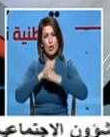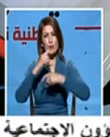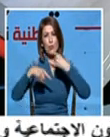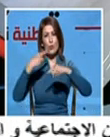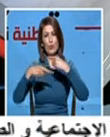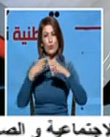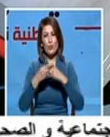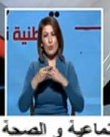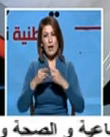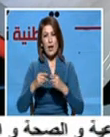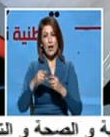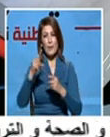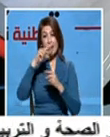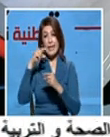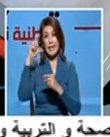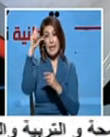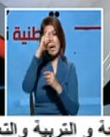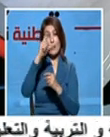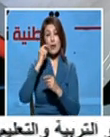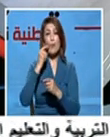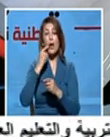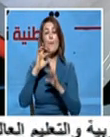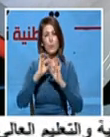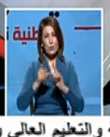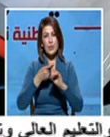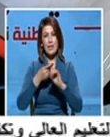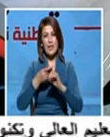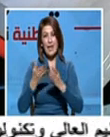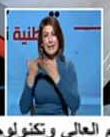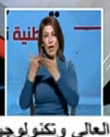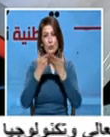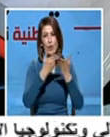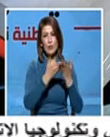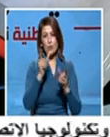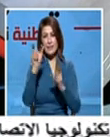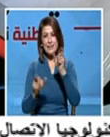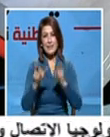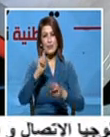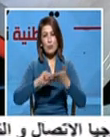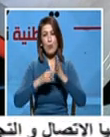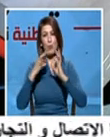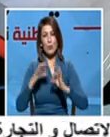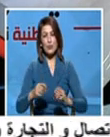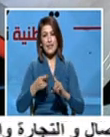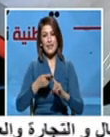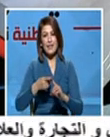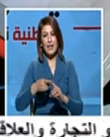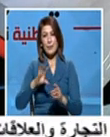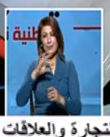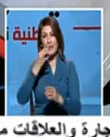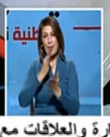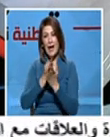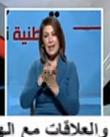فما الهلال ظهرت في الازمه ذي اللي التوانسه تعاون في بعضها، لكن هذا ناقص. كما قلت انت كما قالت مدام دلاجي قبيلي،